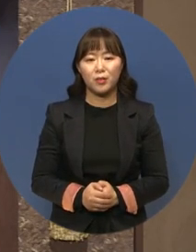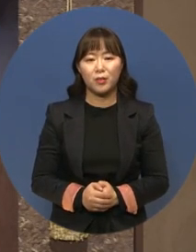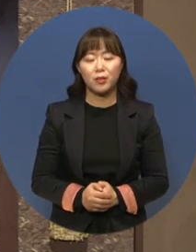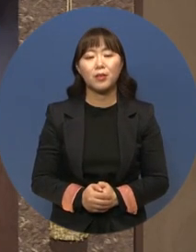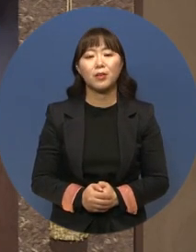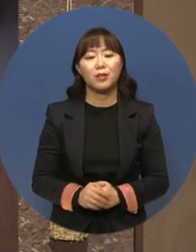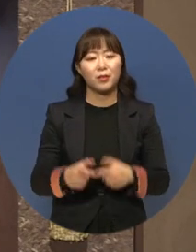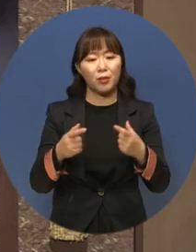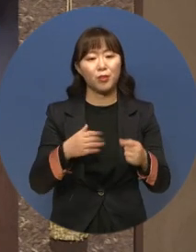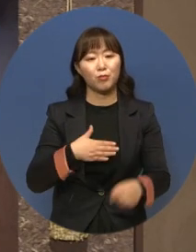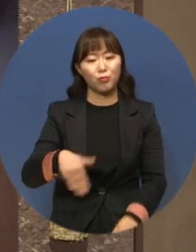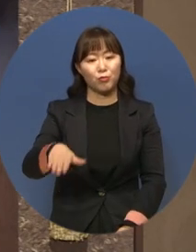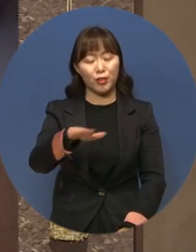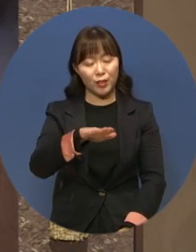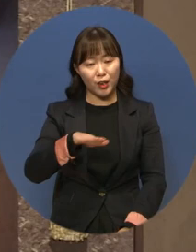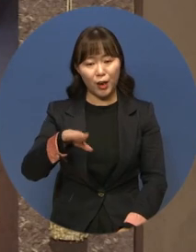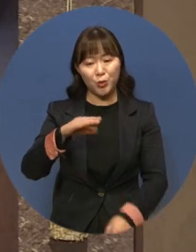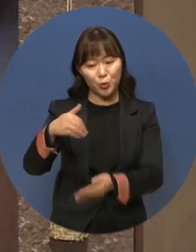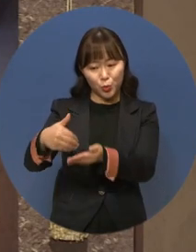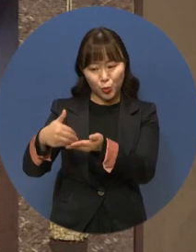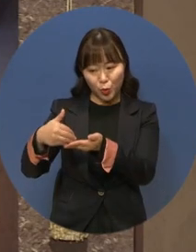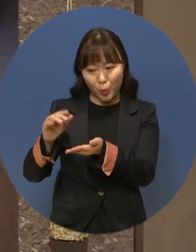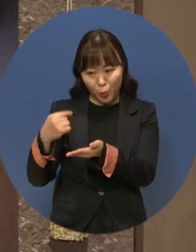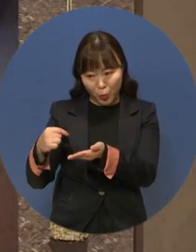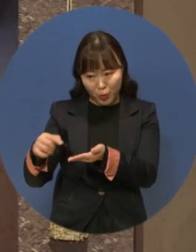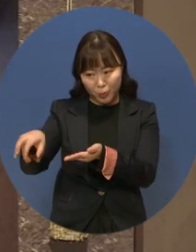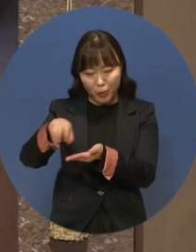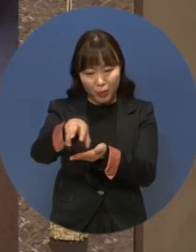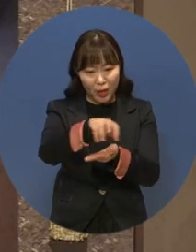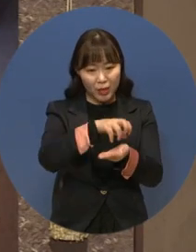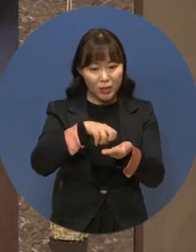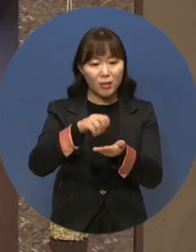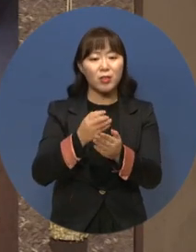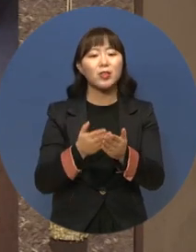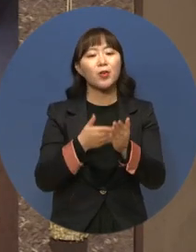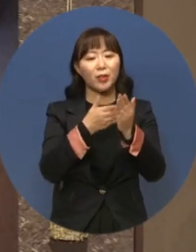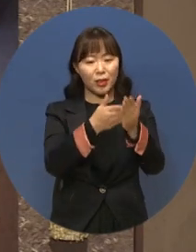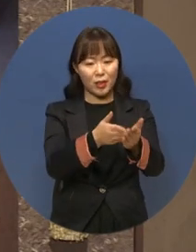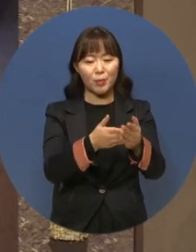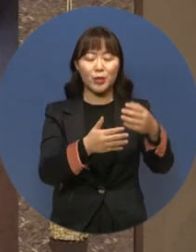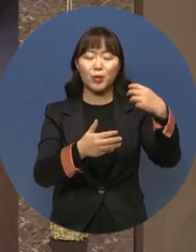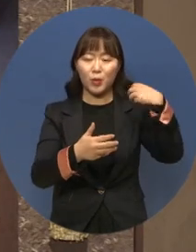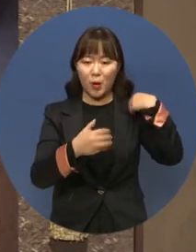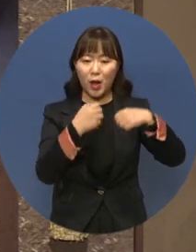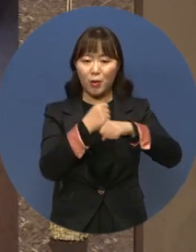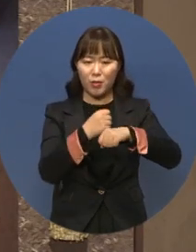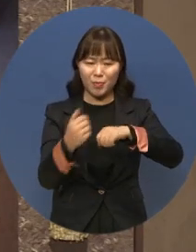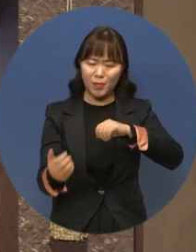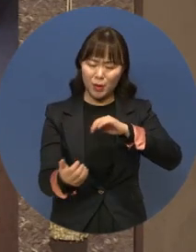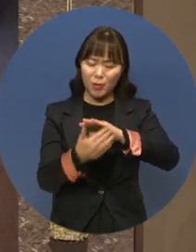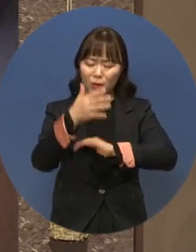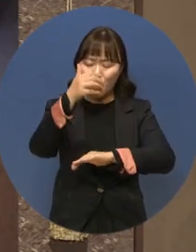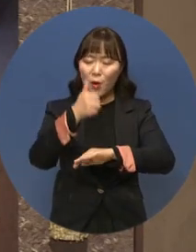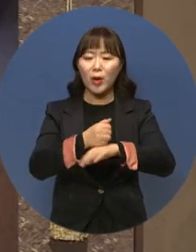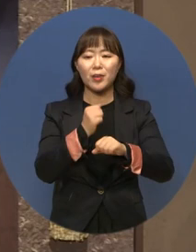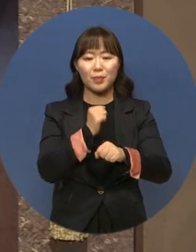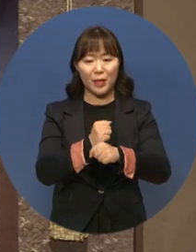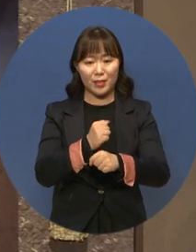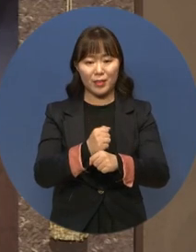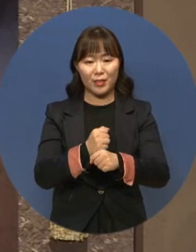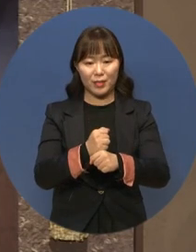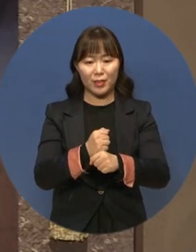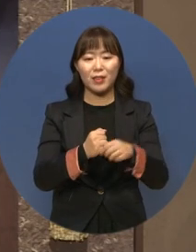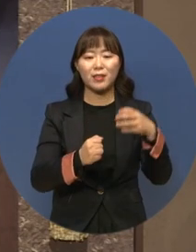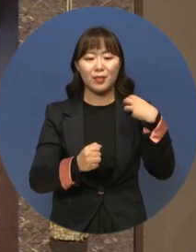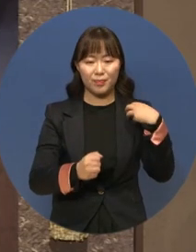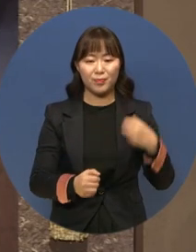저희가 좀 이렇게 요구사항을 받아서 정리해가지고 네. 전달하는 역할을 하고 그것을 이루어 나가고 결과물을 만들어 나가게 네.